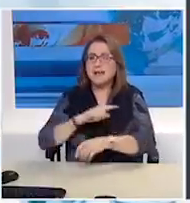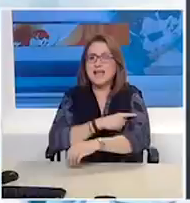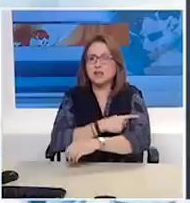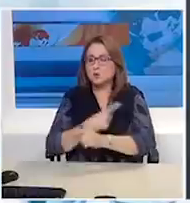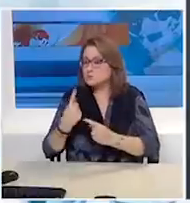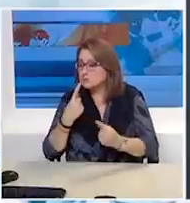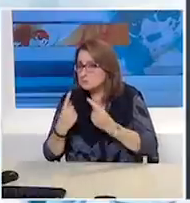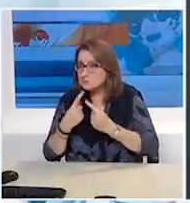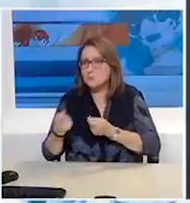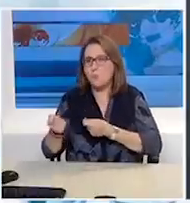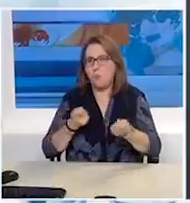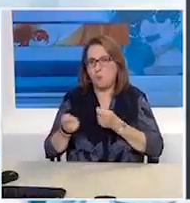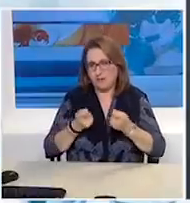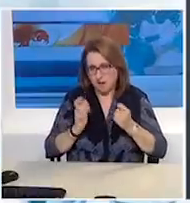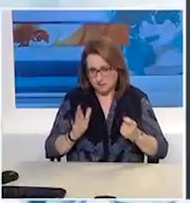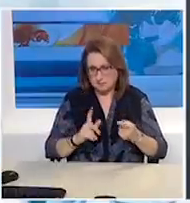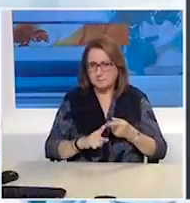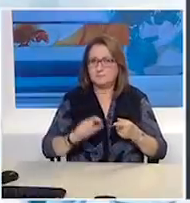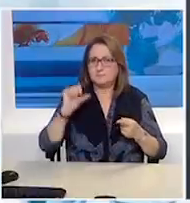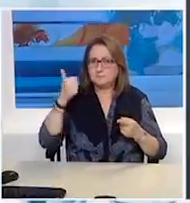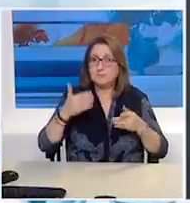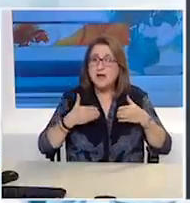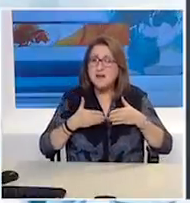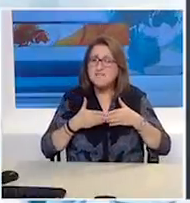Οι οδηγίες αυτές προβλέπουν τα εξής. Πρώτον,